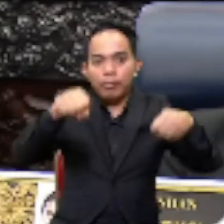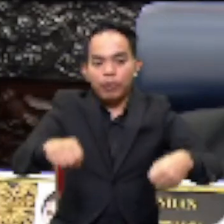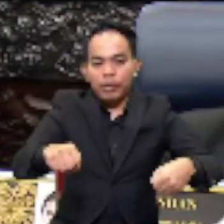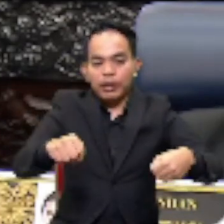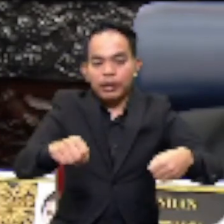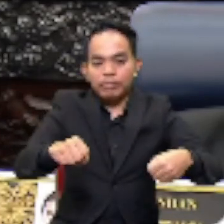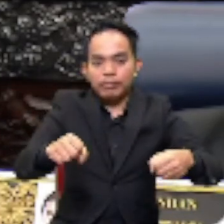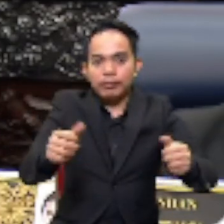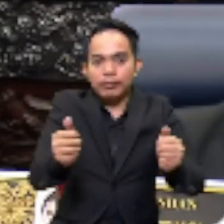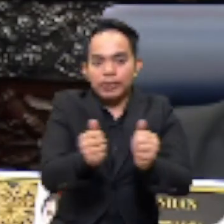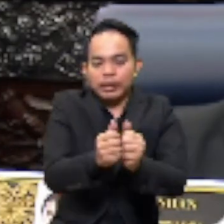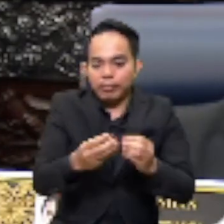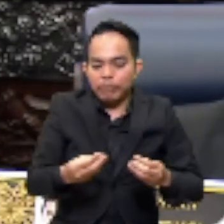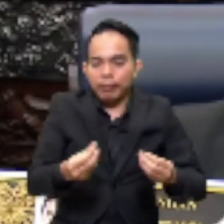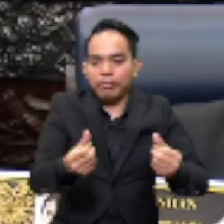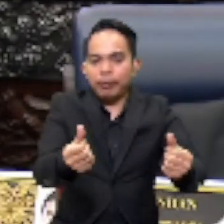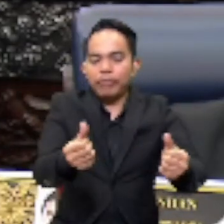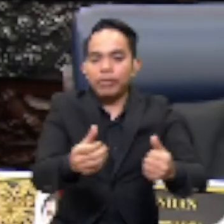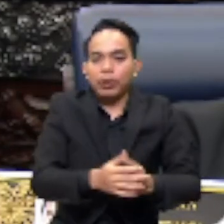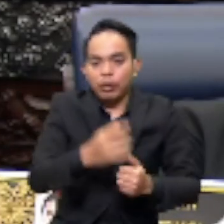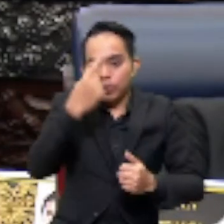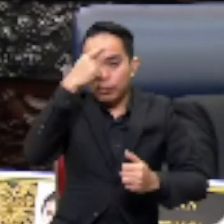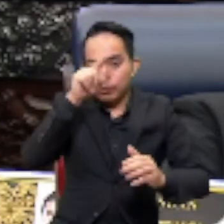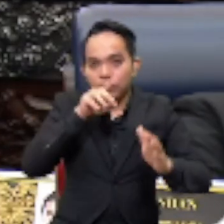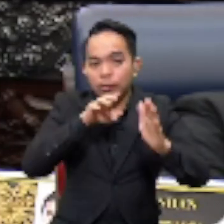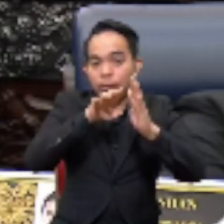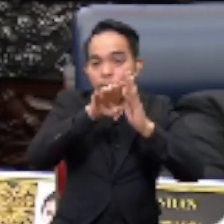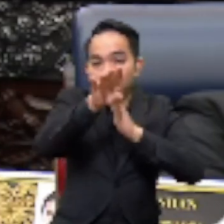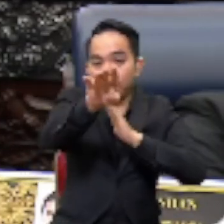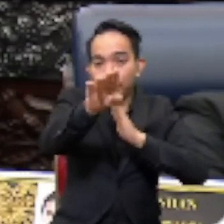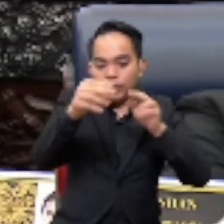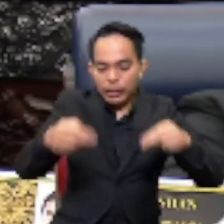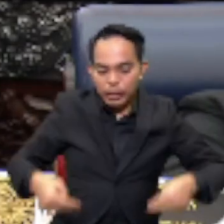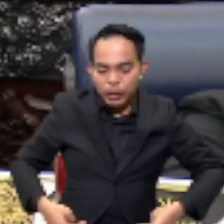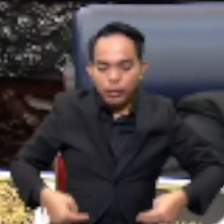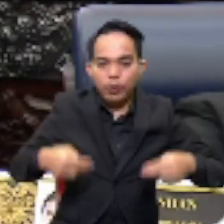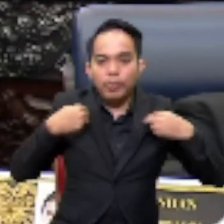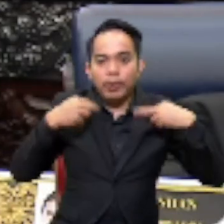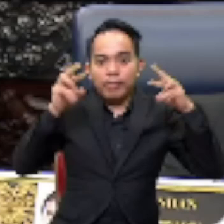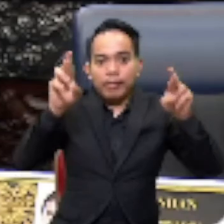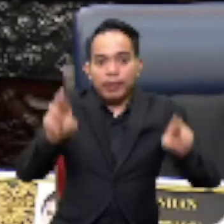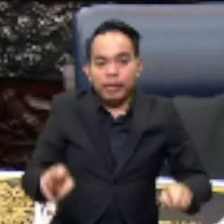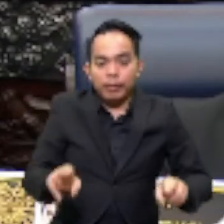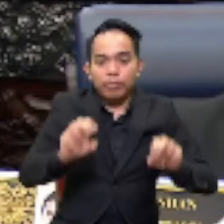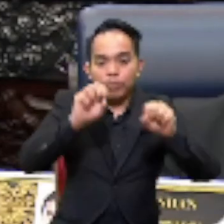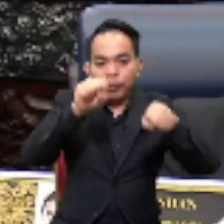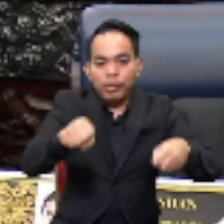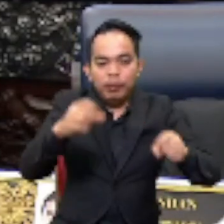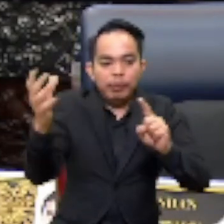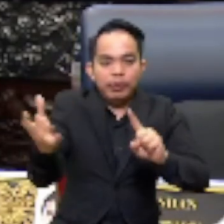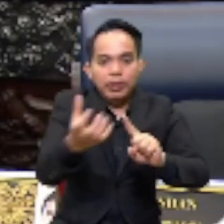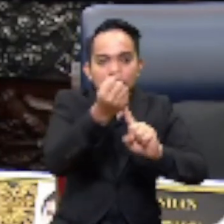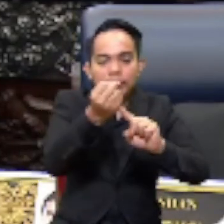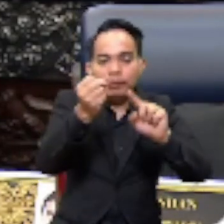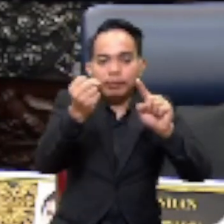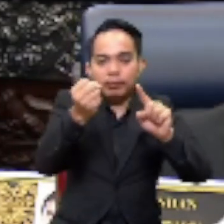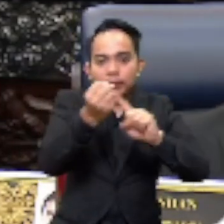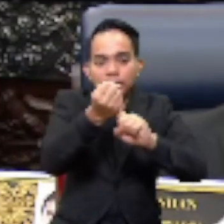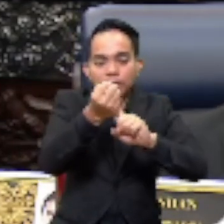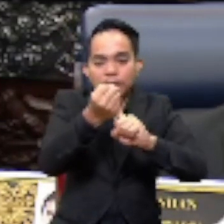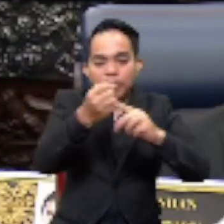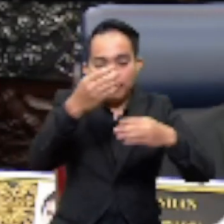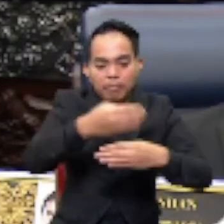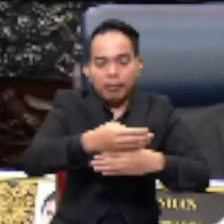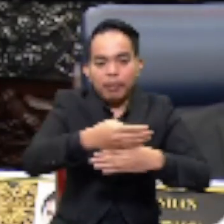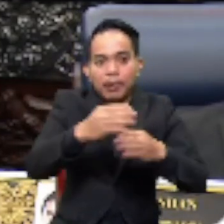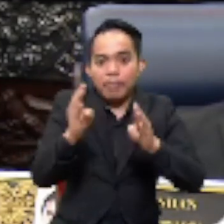komprehensif Oke demi meningkatkan kualiti hidup rakyat serta mencapai hasrat bandar yang mampan dan berdaya huni